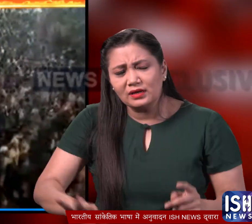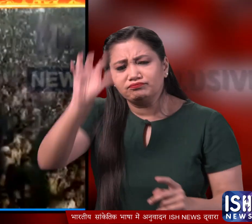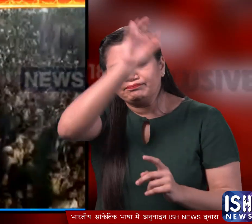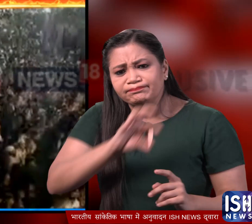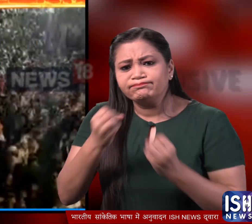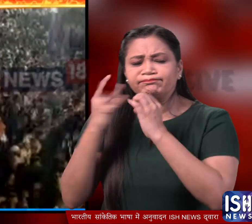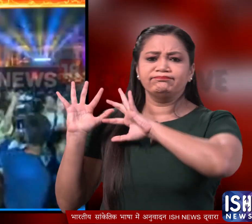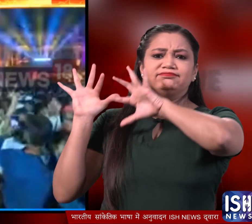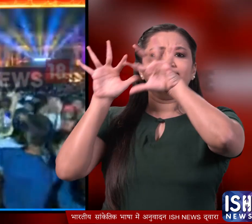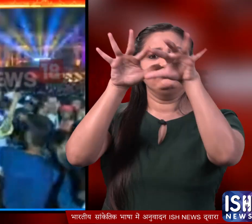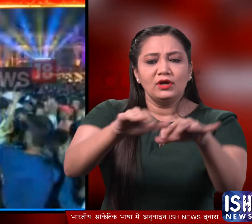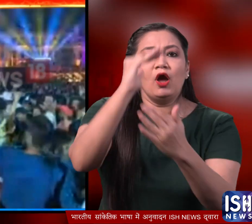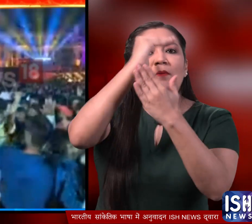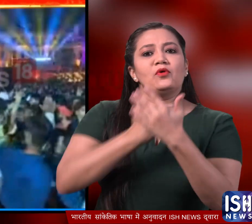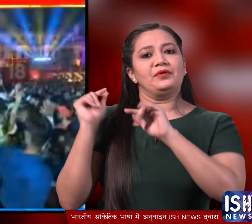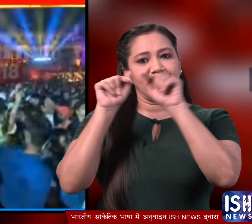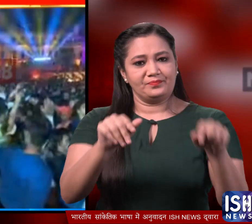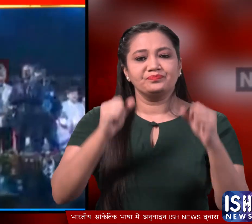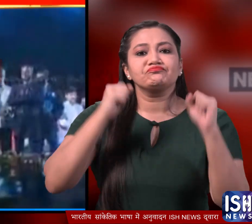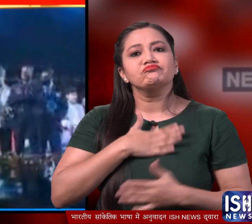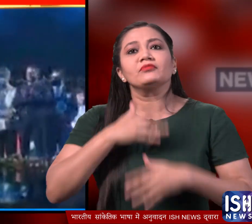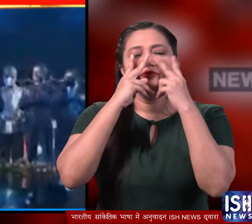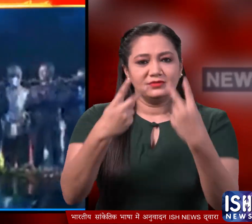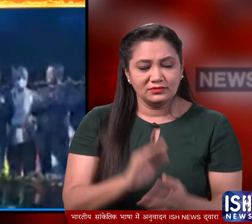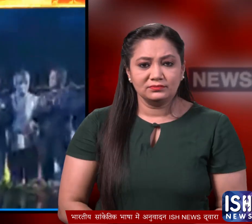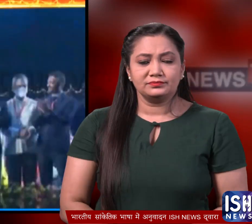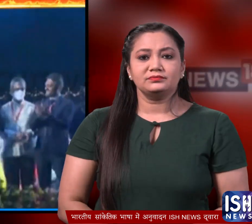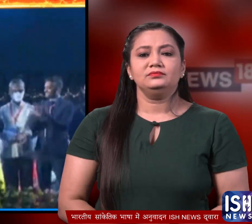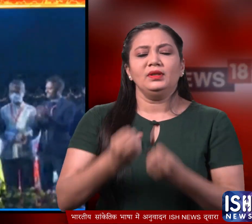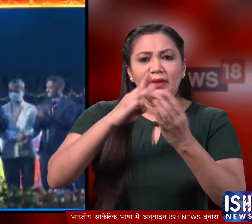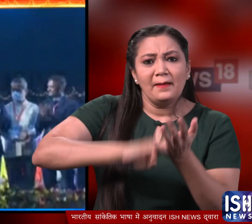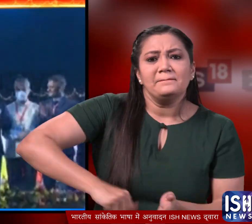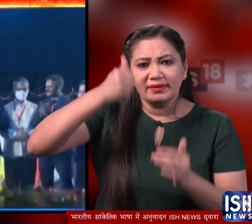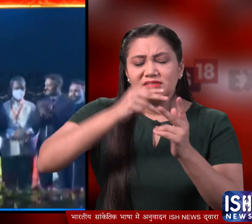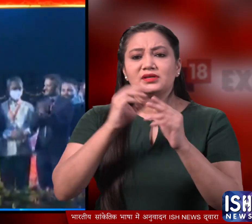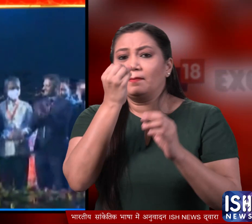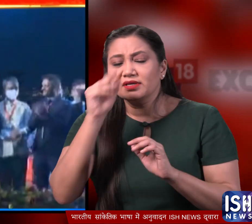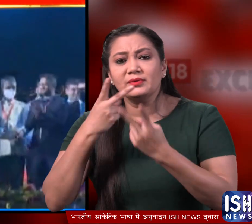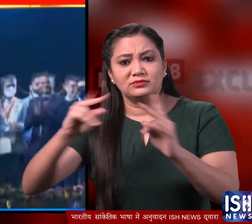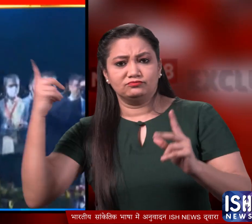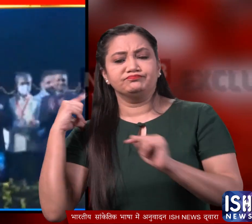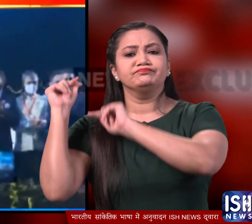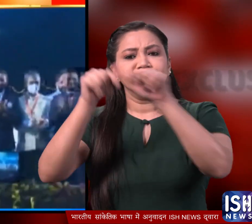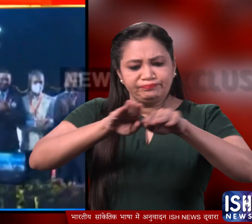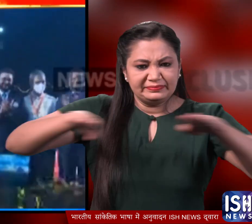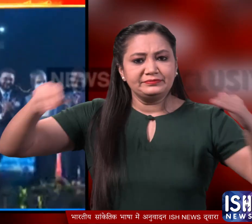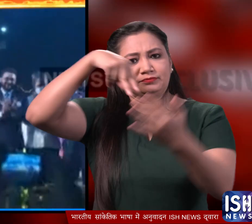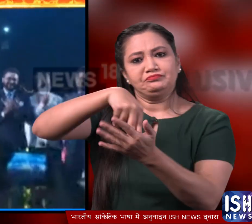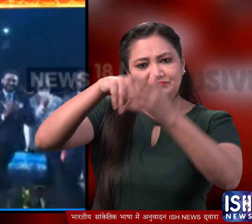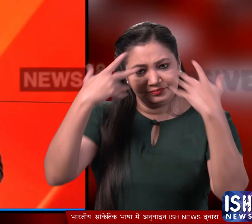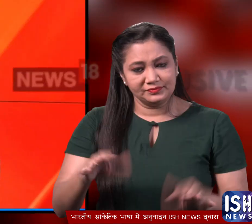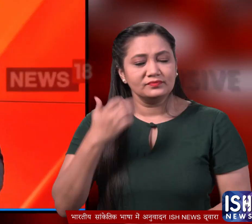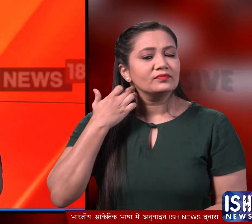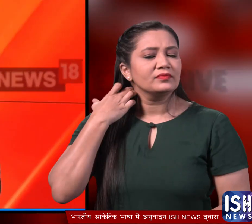کئی حصوں سے لوگ پہنچے جو کارکرم میں موجود رہے اس کے علاوہ یوپی سرکار کے کئی منتری اور بی جے پی کے کئی نیتا بھی منچ پر موجود